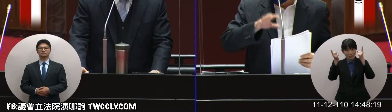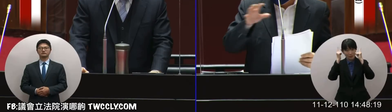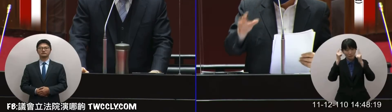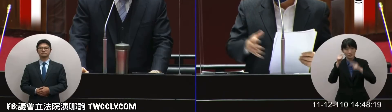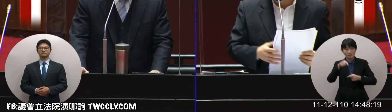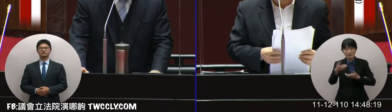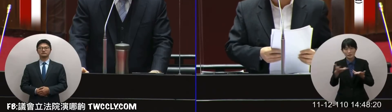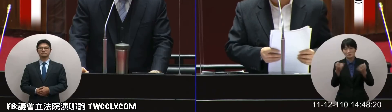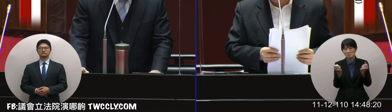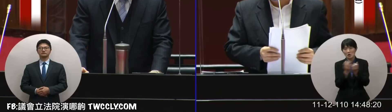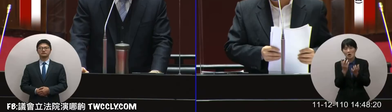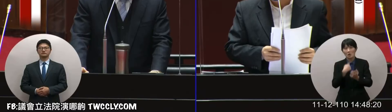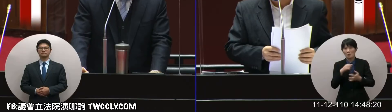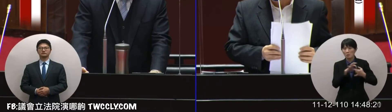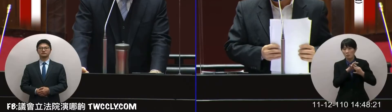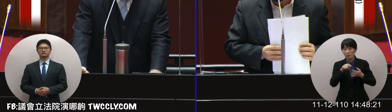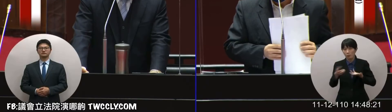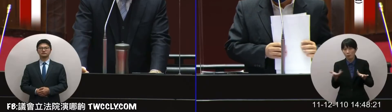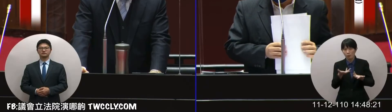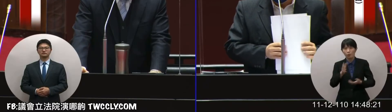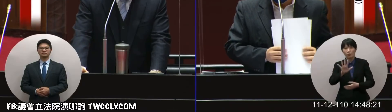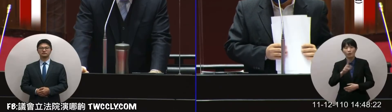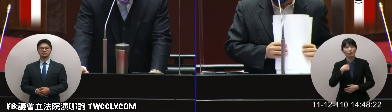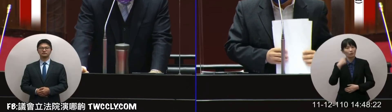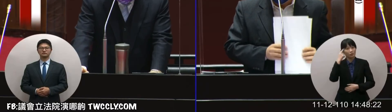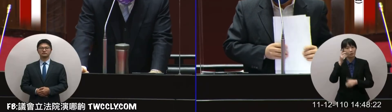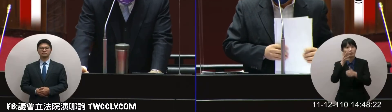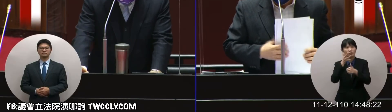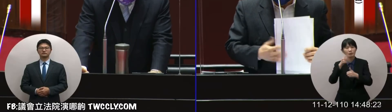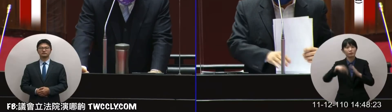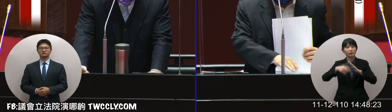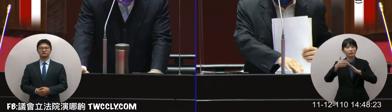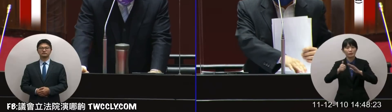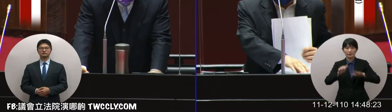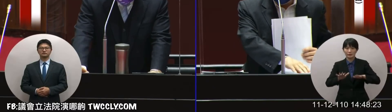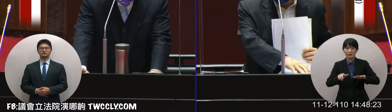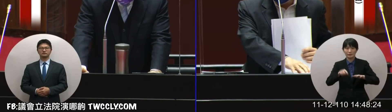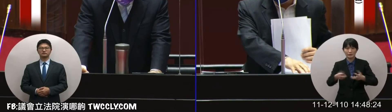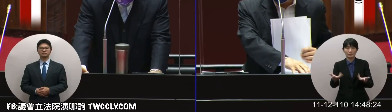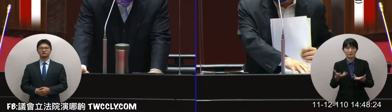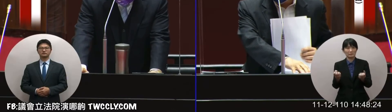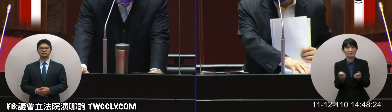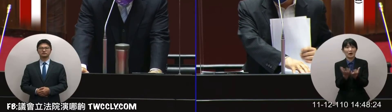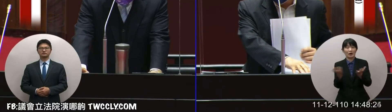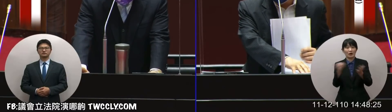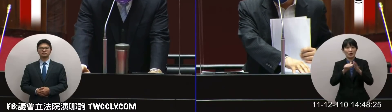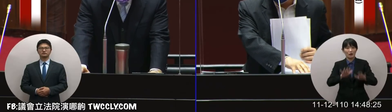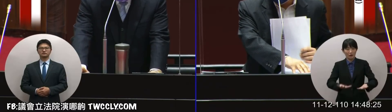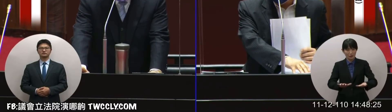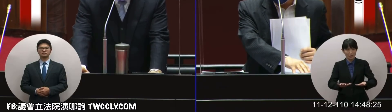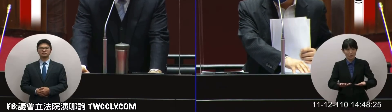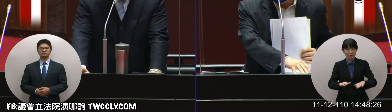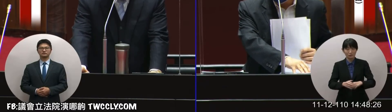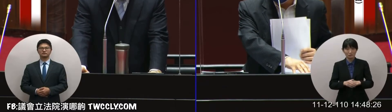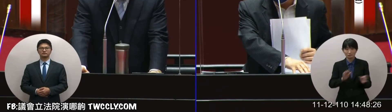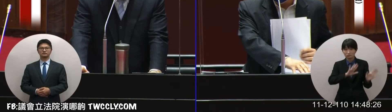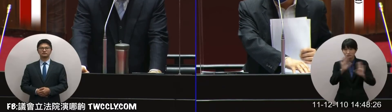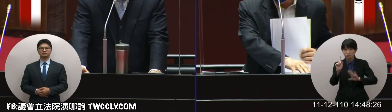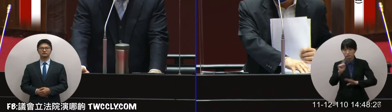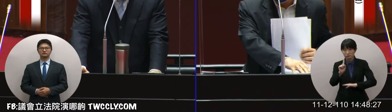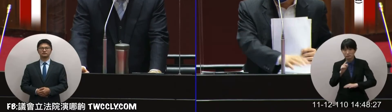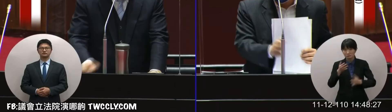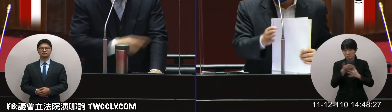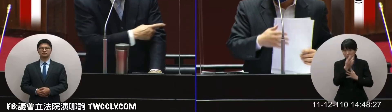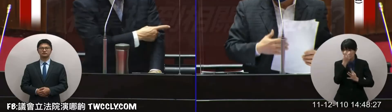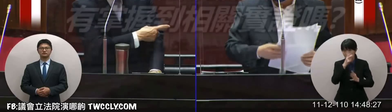特别的关心这样子的一件事情哈。那我想请教院长，目前这个案子处理到什么样子的一个进